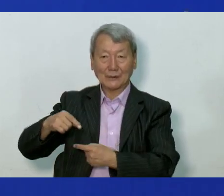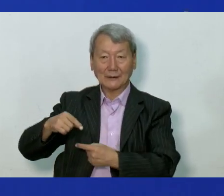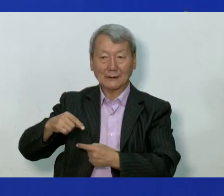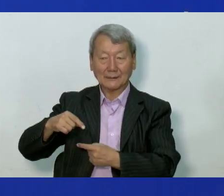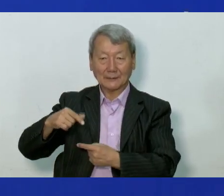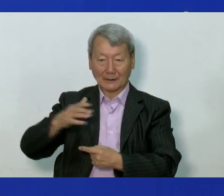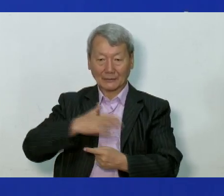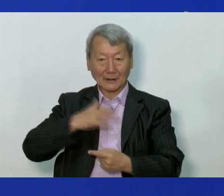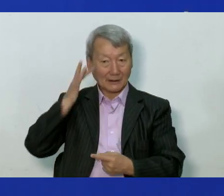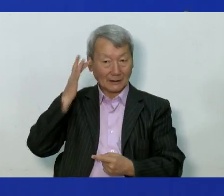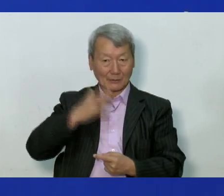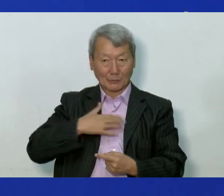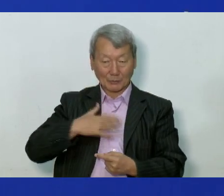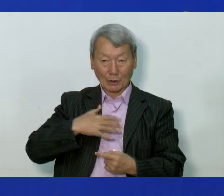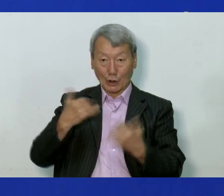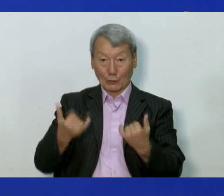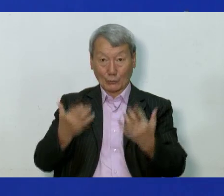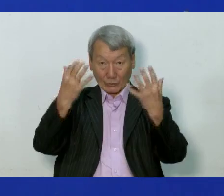в нашей стране.